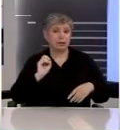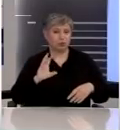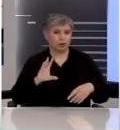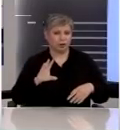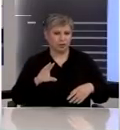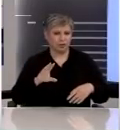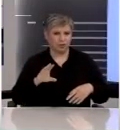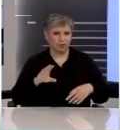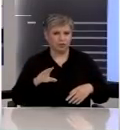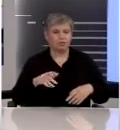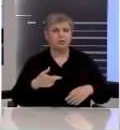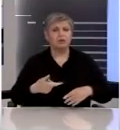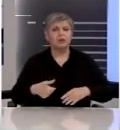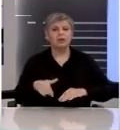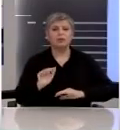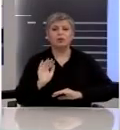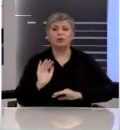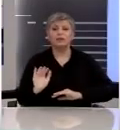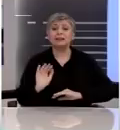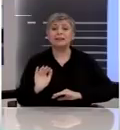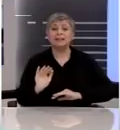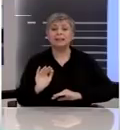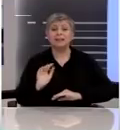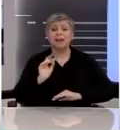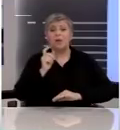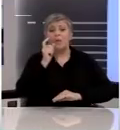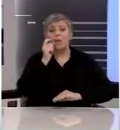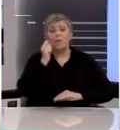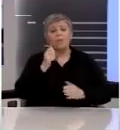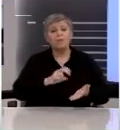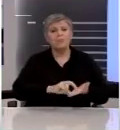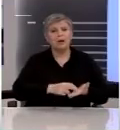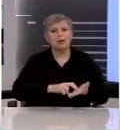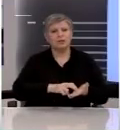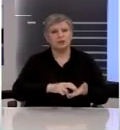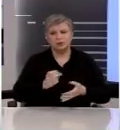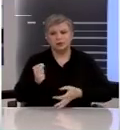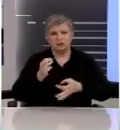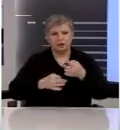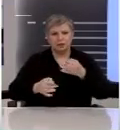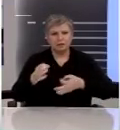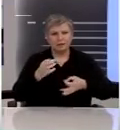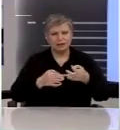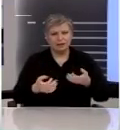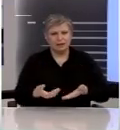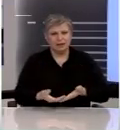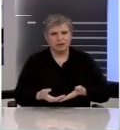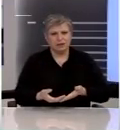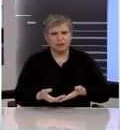ζήτησε από τον πρέσβη μας στο Ριάντ μια εξήγηση. Χρυσέ μου άνθρωπε, γιατί εσύ